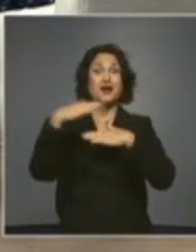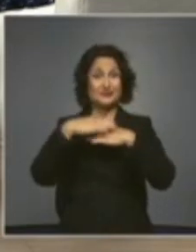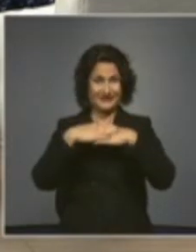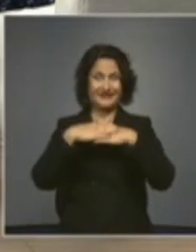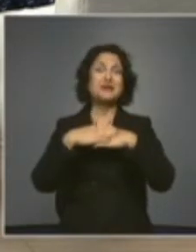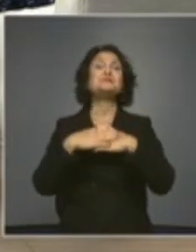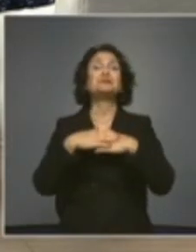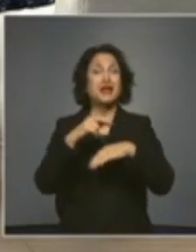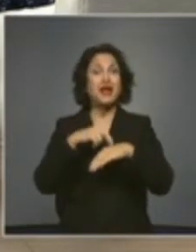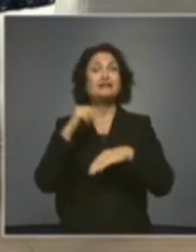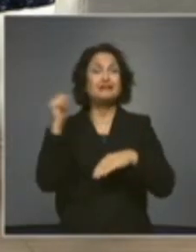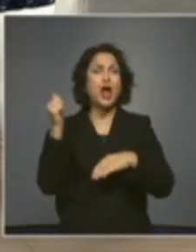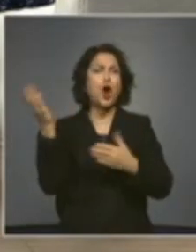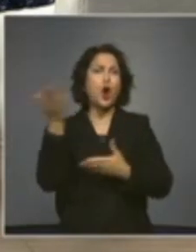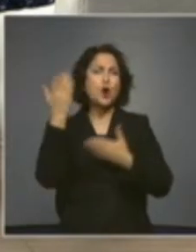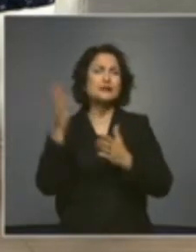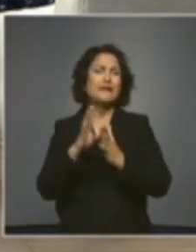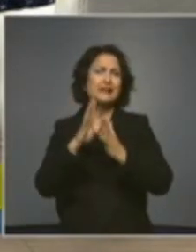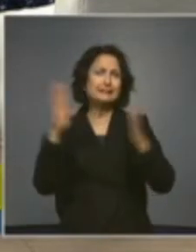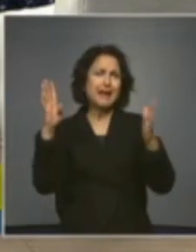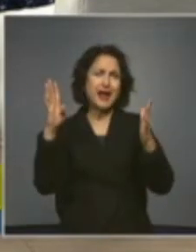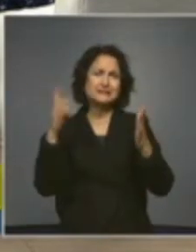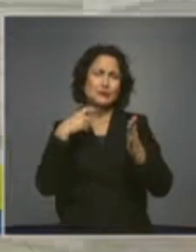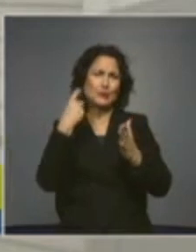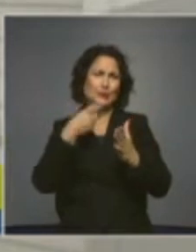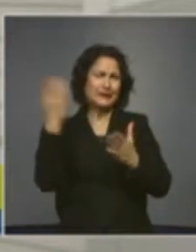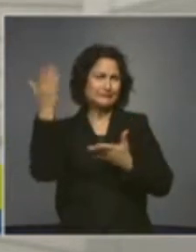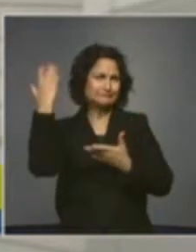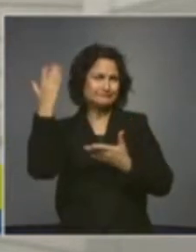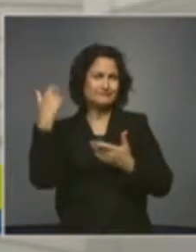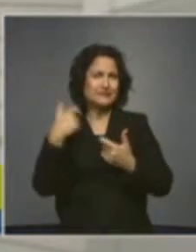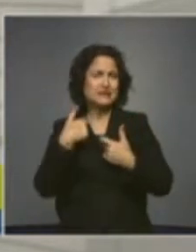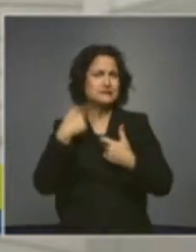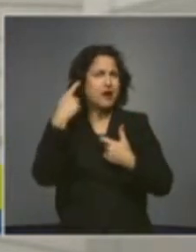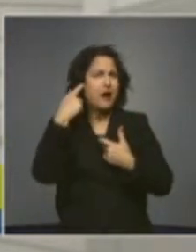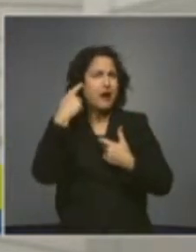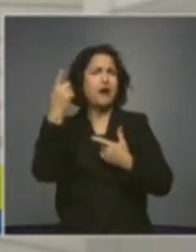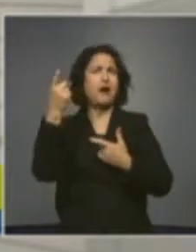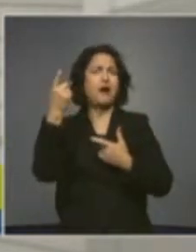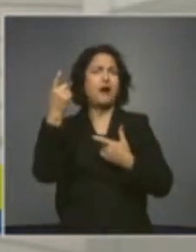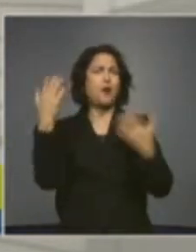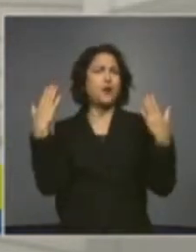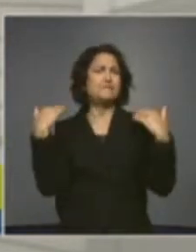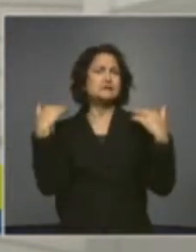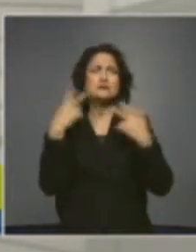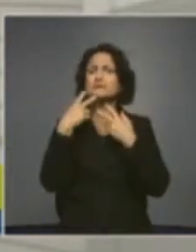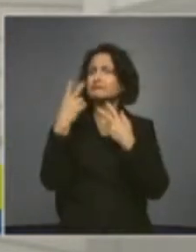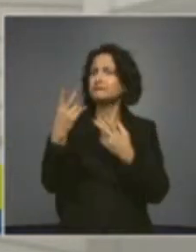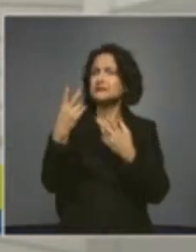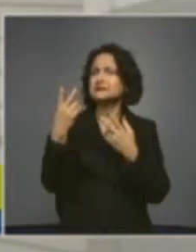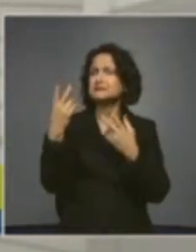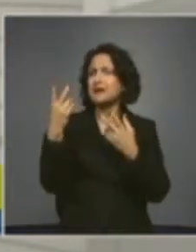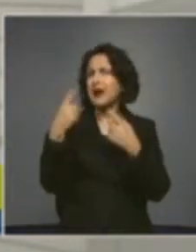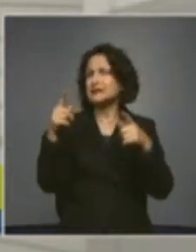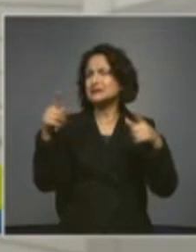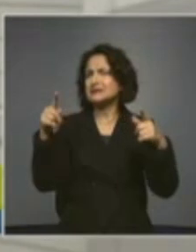Още даже от, мисля, от 19 годишен кандидатствам. За първи път видях в университета, научих за конкурса. Тогава кандидатствах със съвсем различни неща.